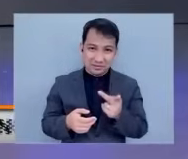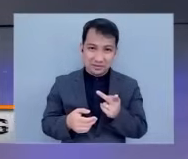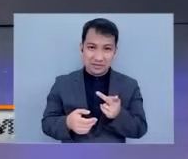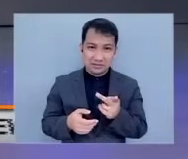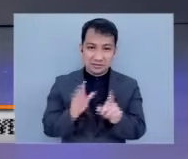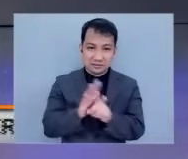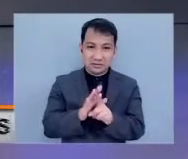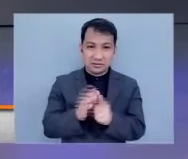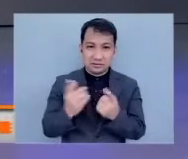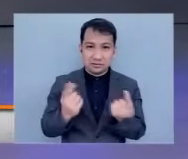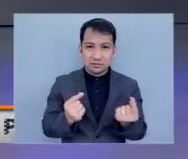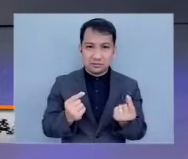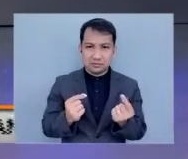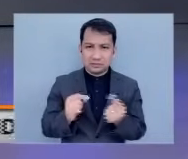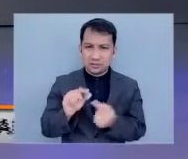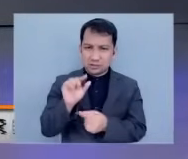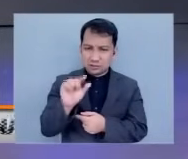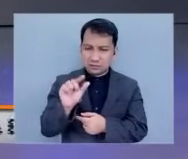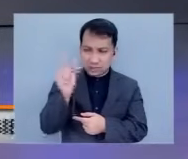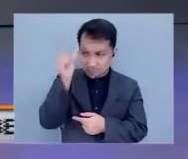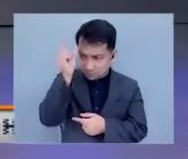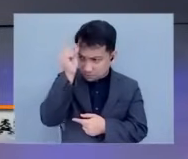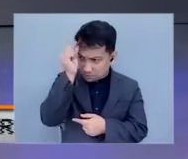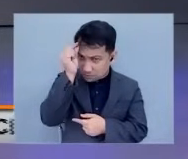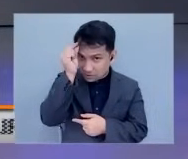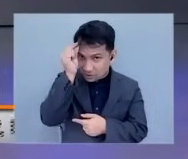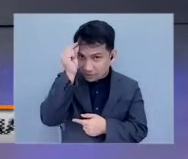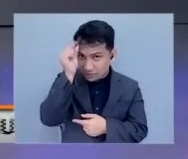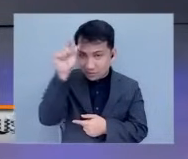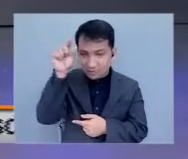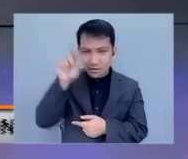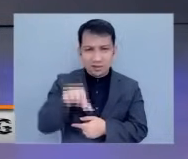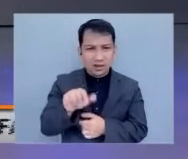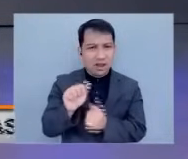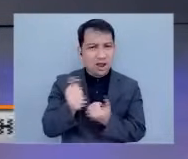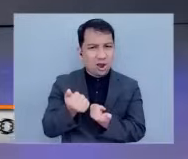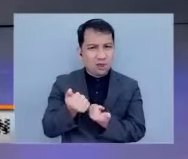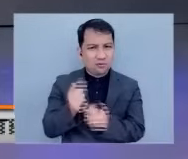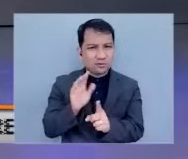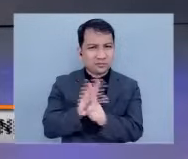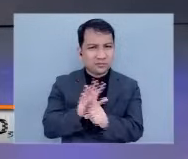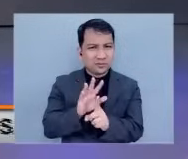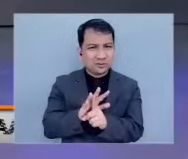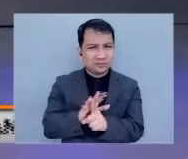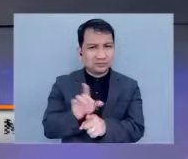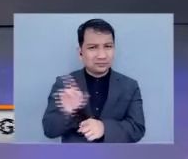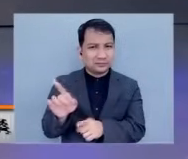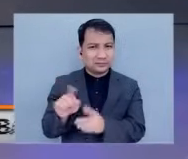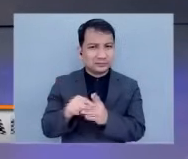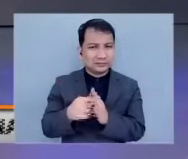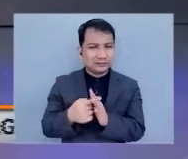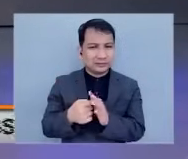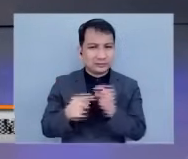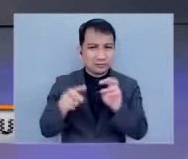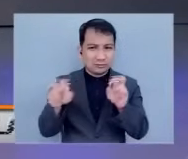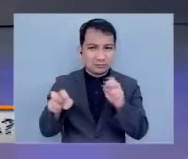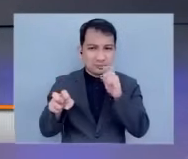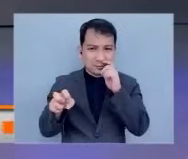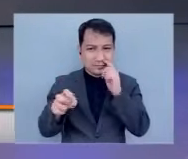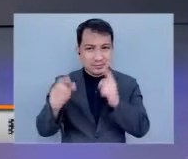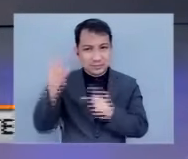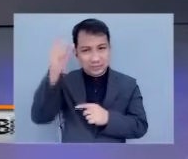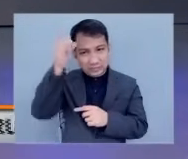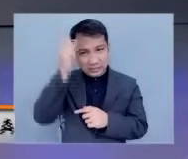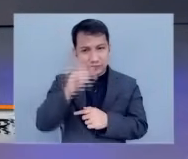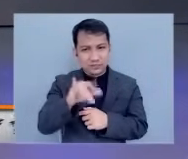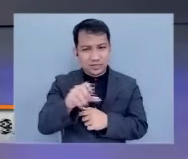yan, maliliit na hair clip lang naman. Pero paano nga ba nauso at nagsimula itong tinaguriang bibification